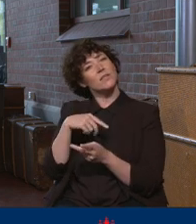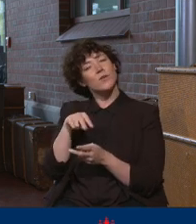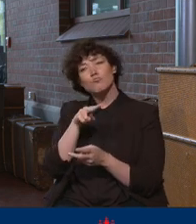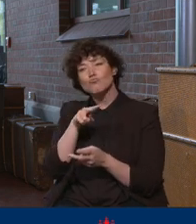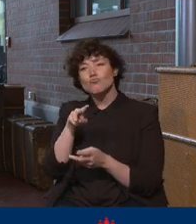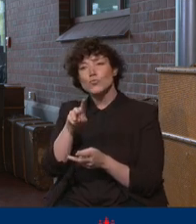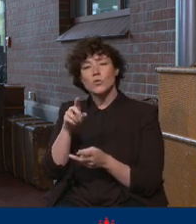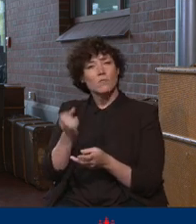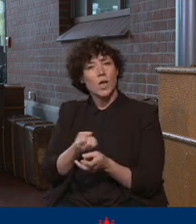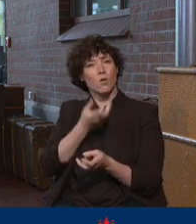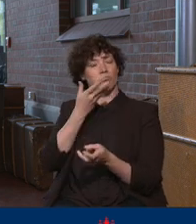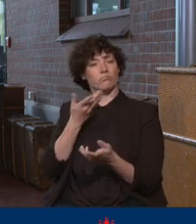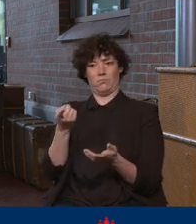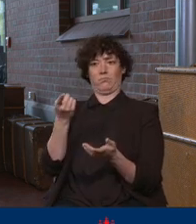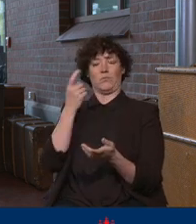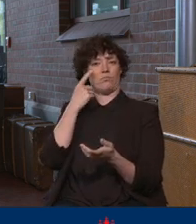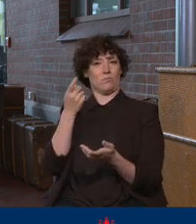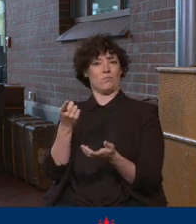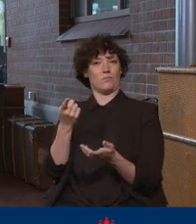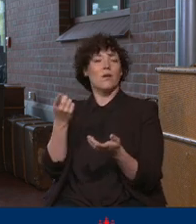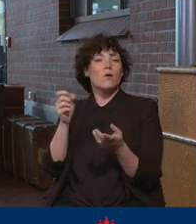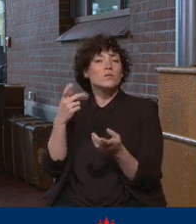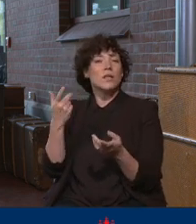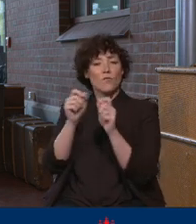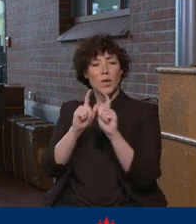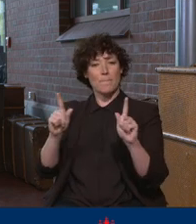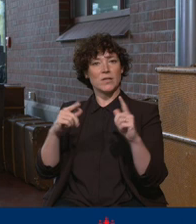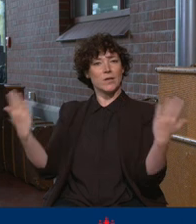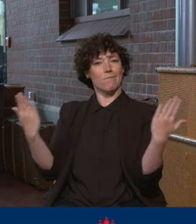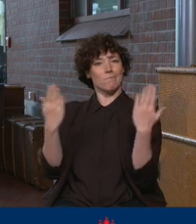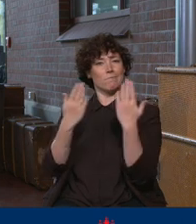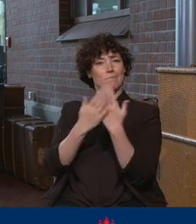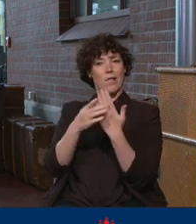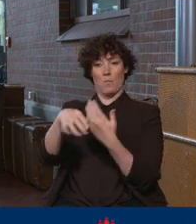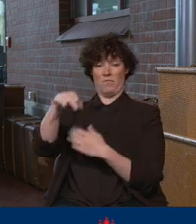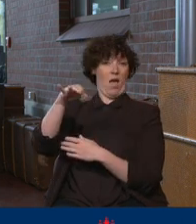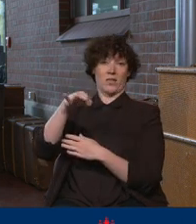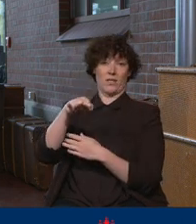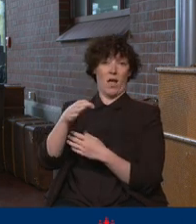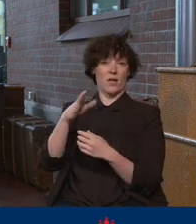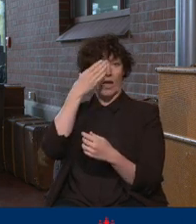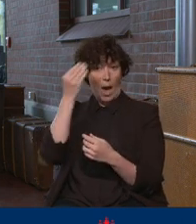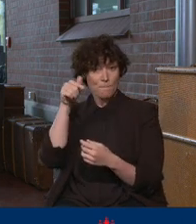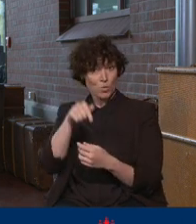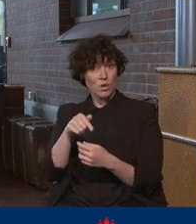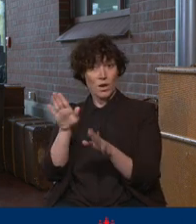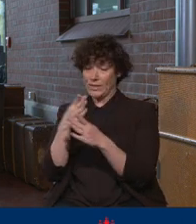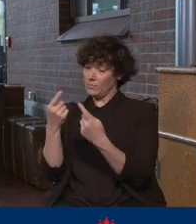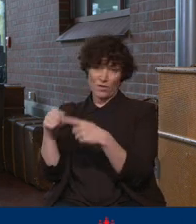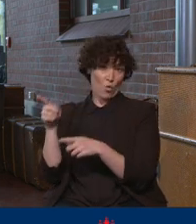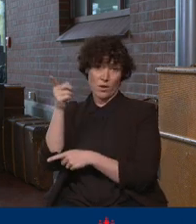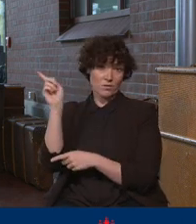verschneiden sich auch zu bildern die schon auch ziemlich einzigartig hier in hamburg sind und die auch ziemlich beeindruckend sind